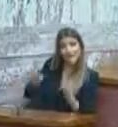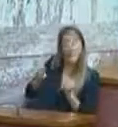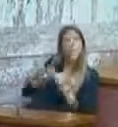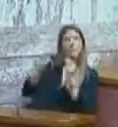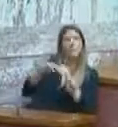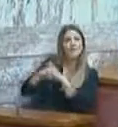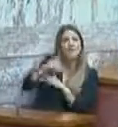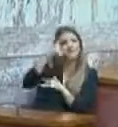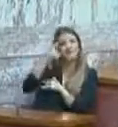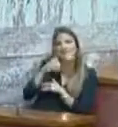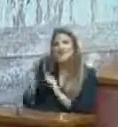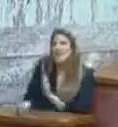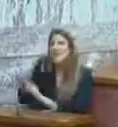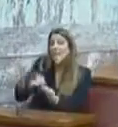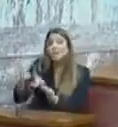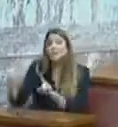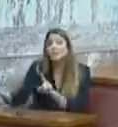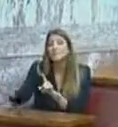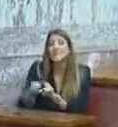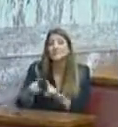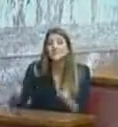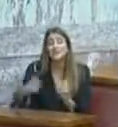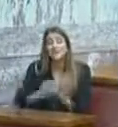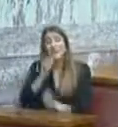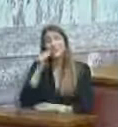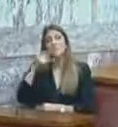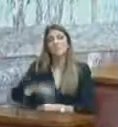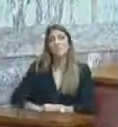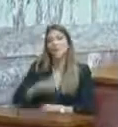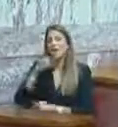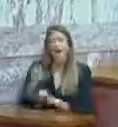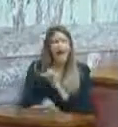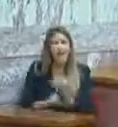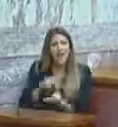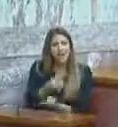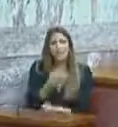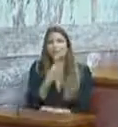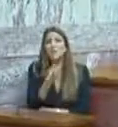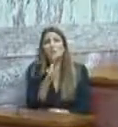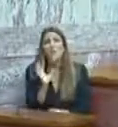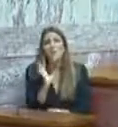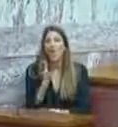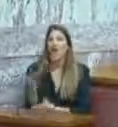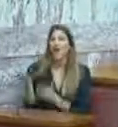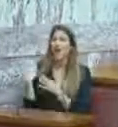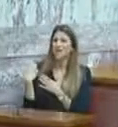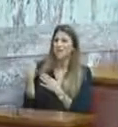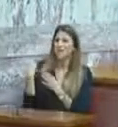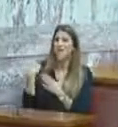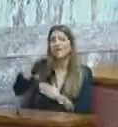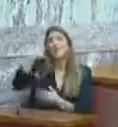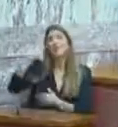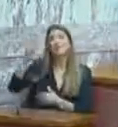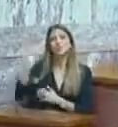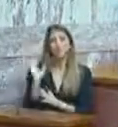τι καινούριο εισφέρθηκε σε αυτή τη δικογραφία, το οποίο να αλλάξει τη στάση σας? Αυτό περί αρμοδιότητας δεν το ξέρατε